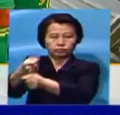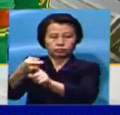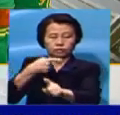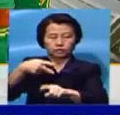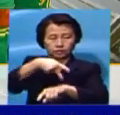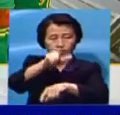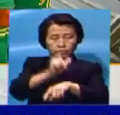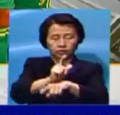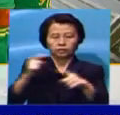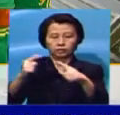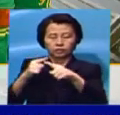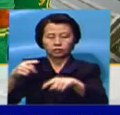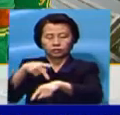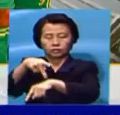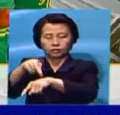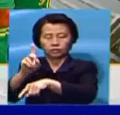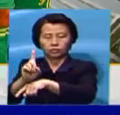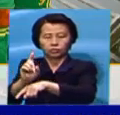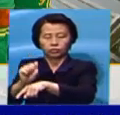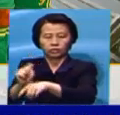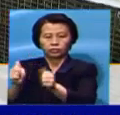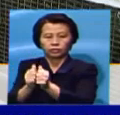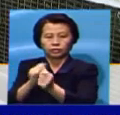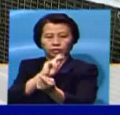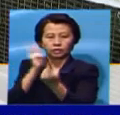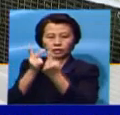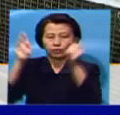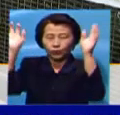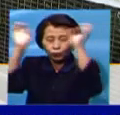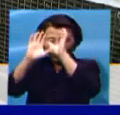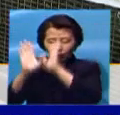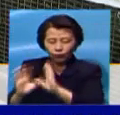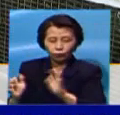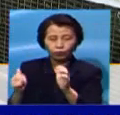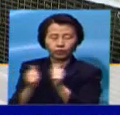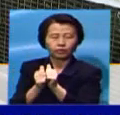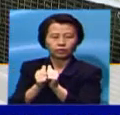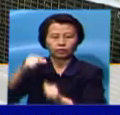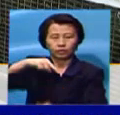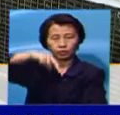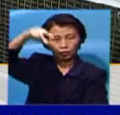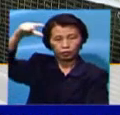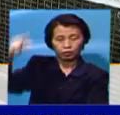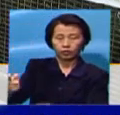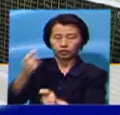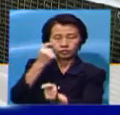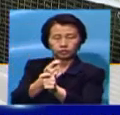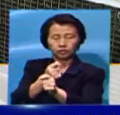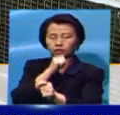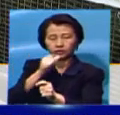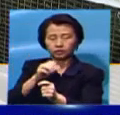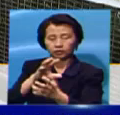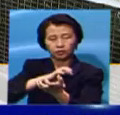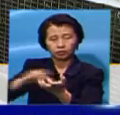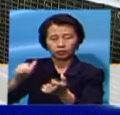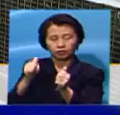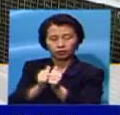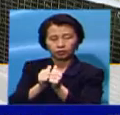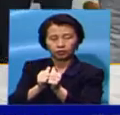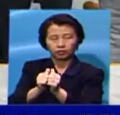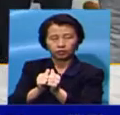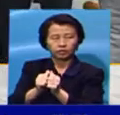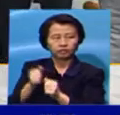Langkawi kepada daerah kota setar walaupun keadaan berkabus di puncak gunung Mat cinchang Ia tetap tidak menjejaskan gimik